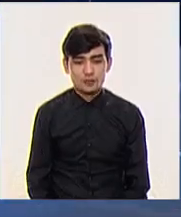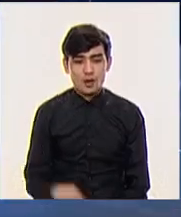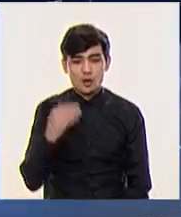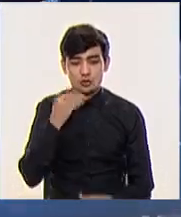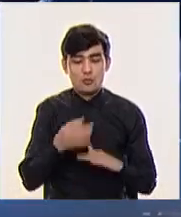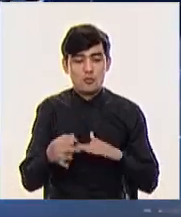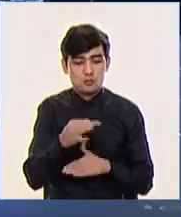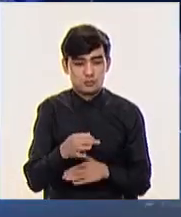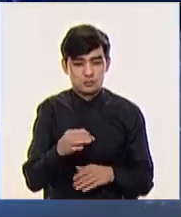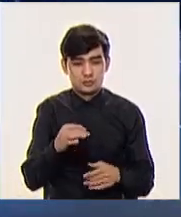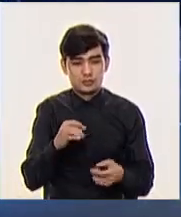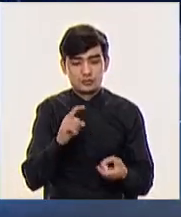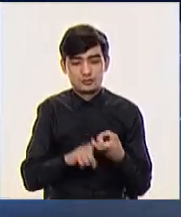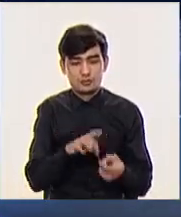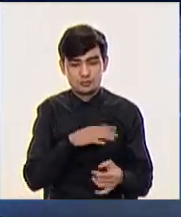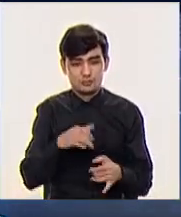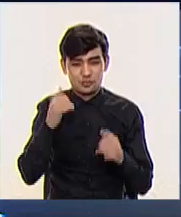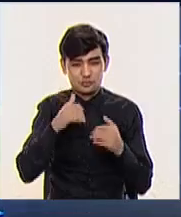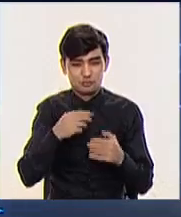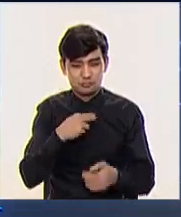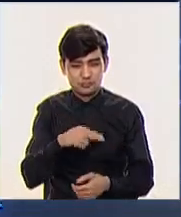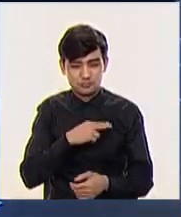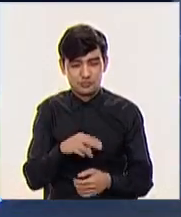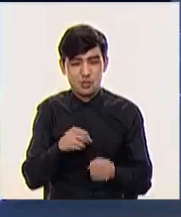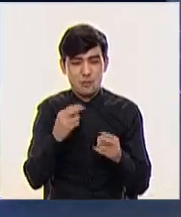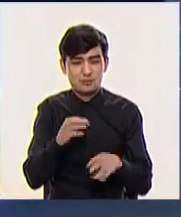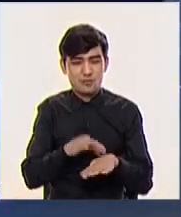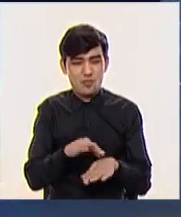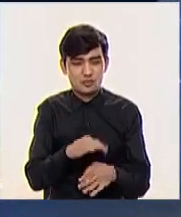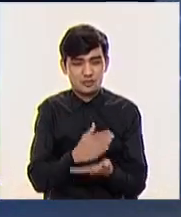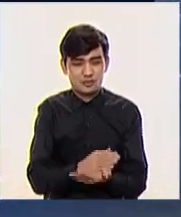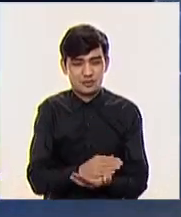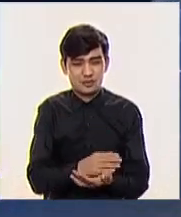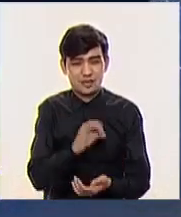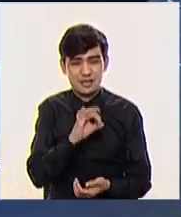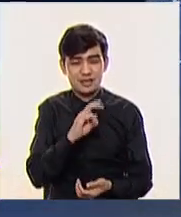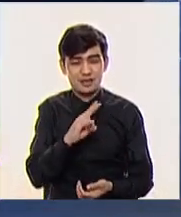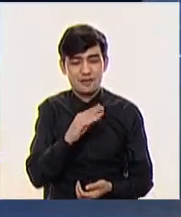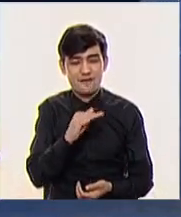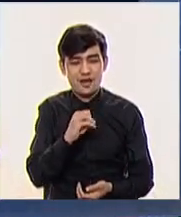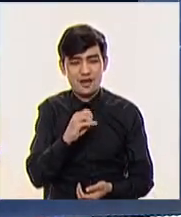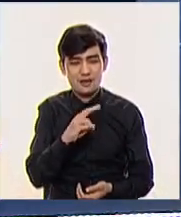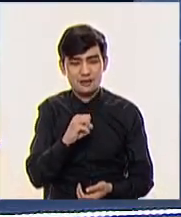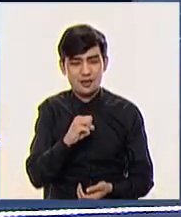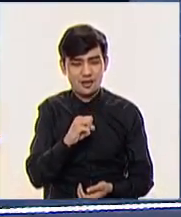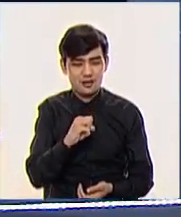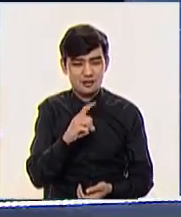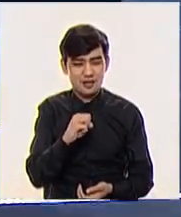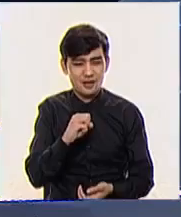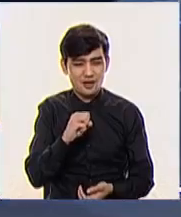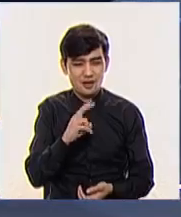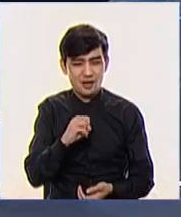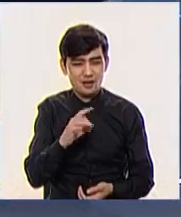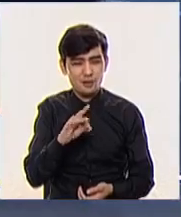В Актюбинской области зафиксировали падеж скота из-за особо опасной болезни. Эмфизематозный карбункул выявили у коров